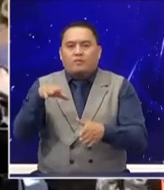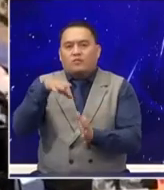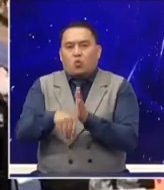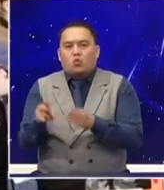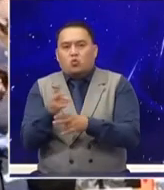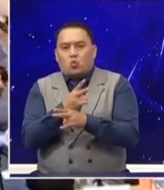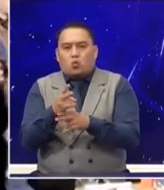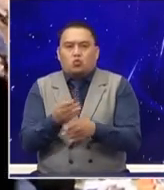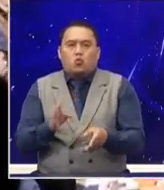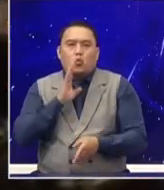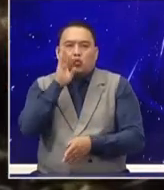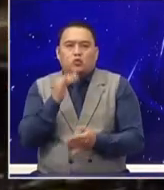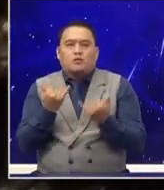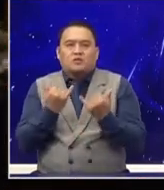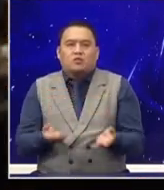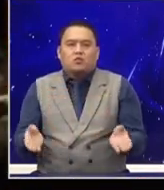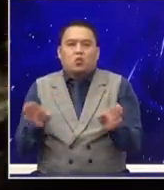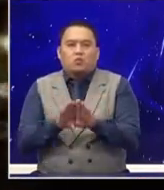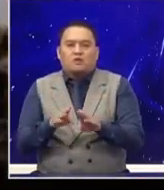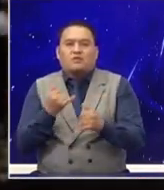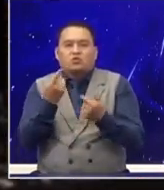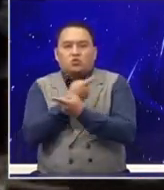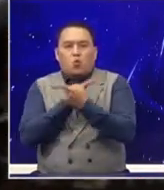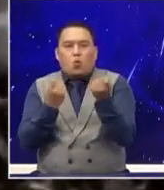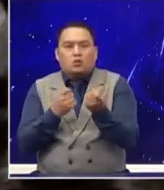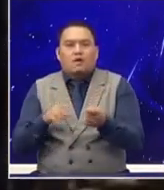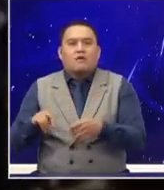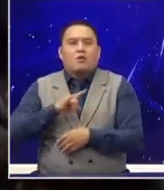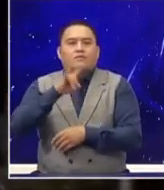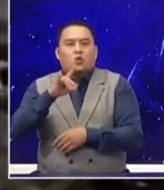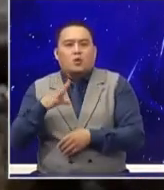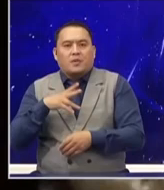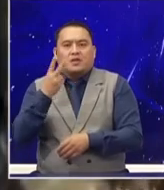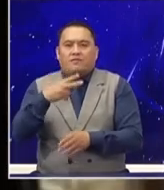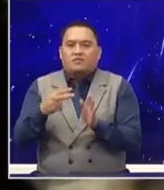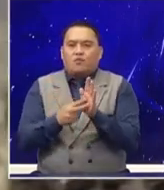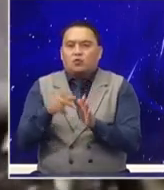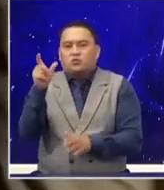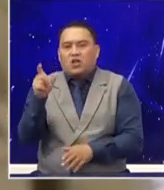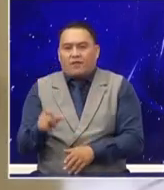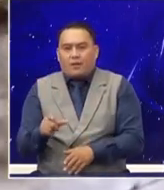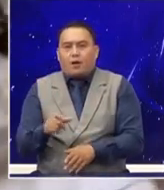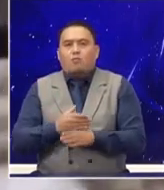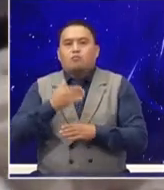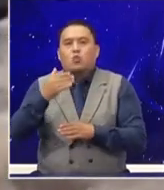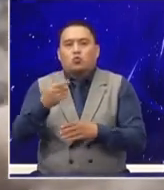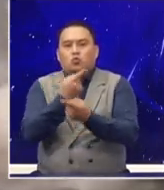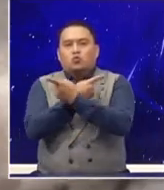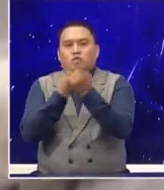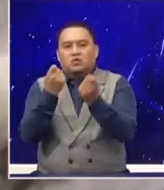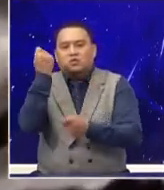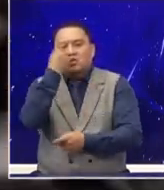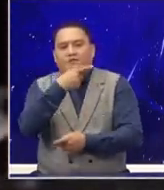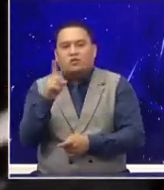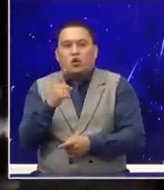всю ночь и прекратили сегодня утром. Ранее сообщалось, что на борту самолета находились 28 человек, но позже стало известно,